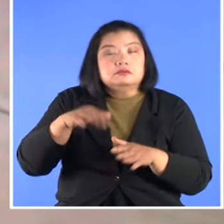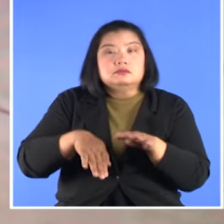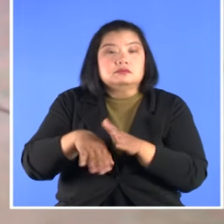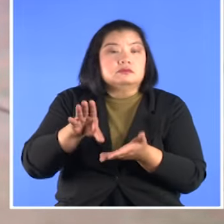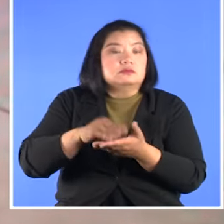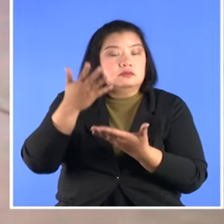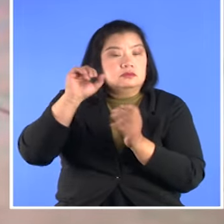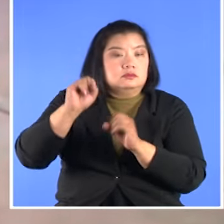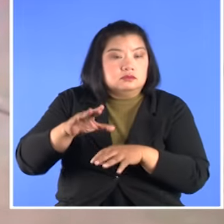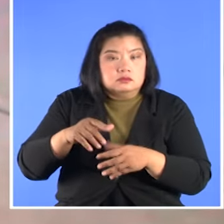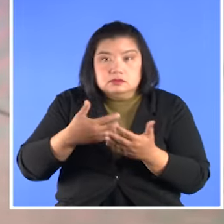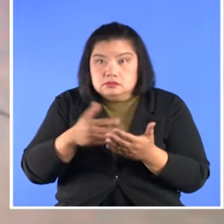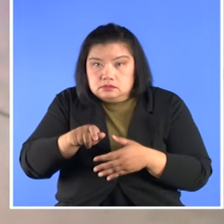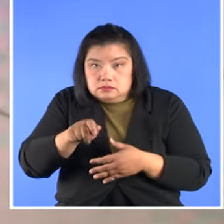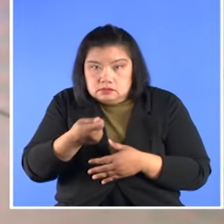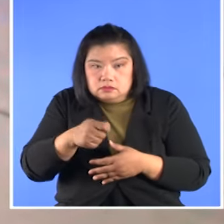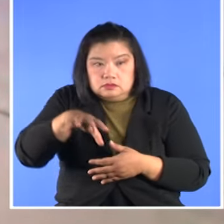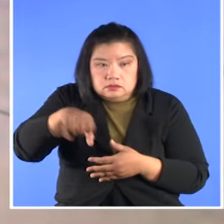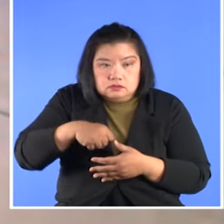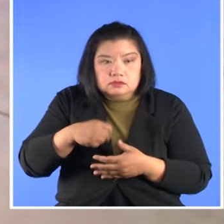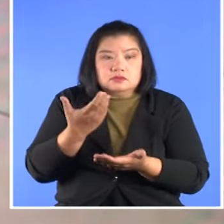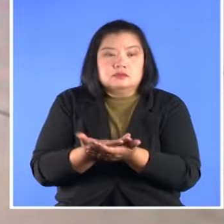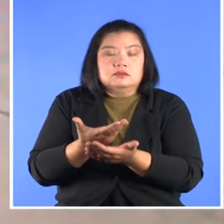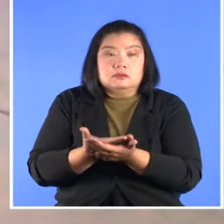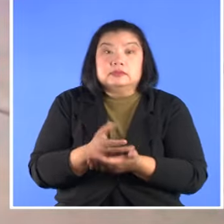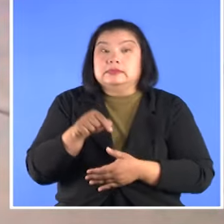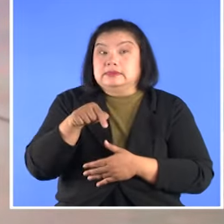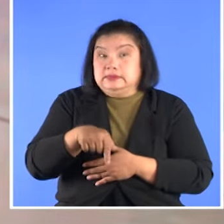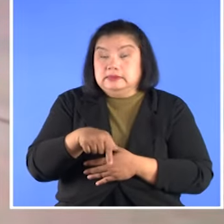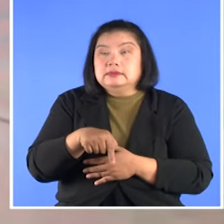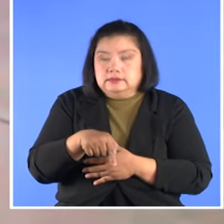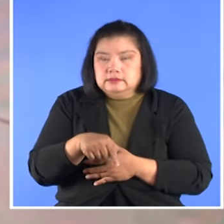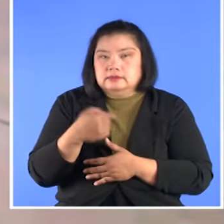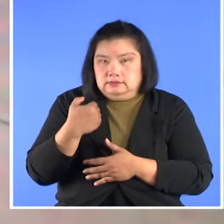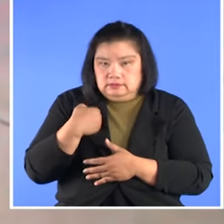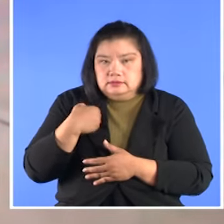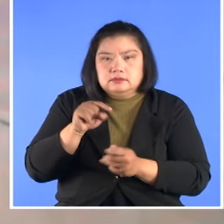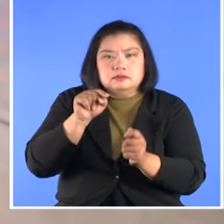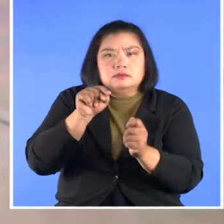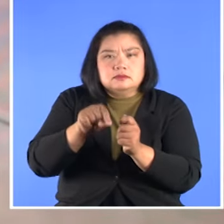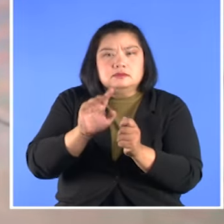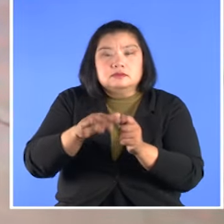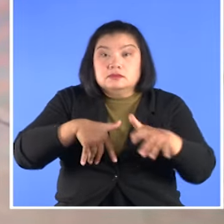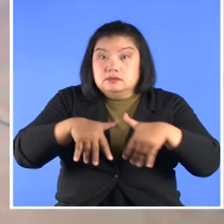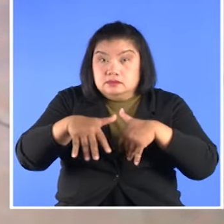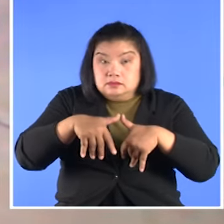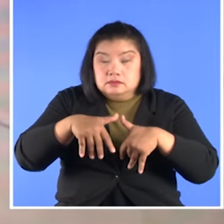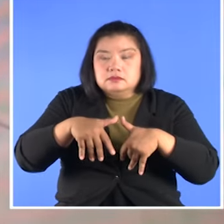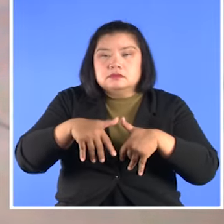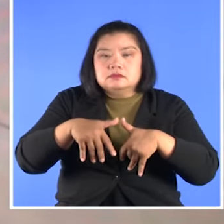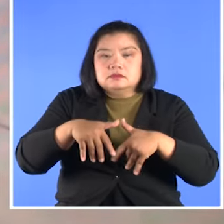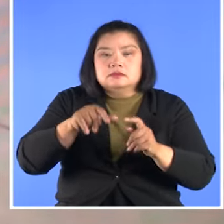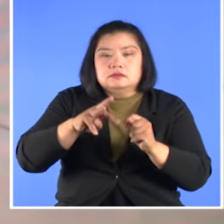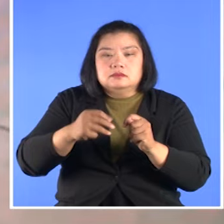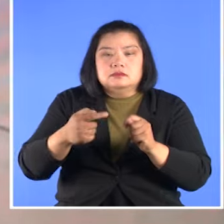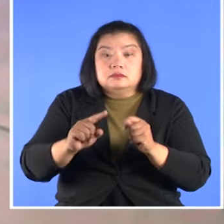นี่นะคะงัดออกไปนี่จุดนี้เป็นศาลาอเนกประสงค์ในชุมชนหนองขอนกว้างตำบลหมากแท่ง